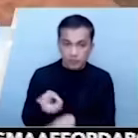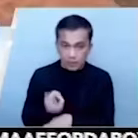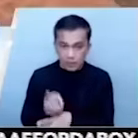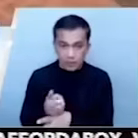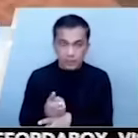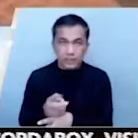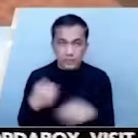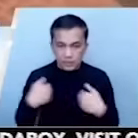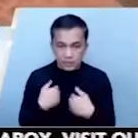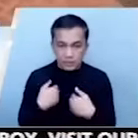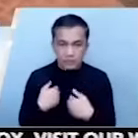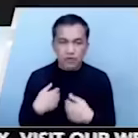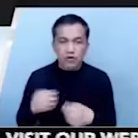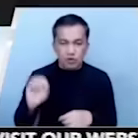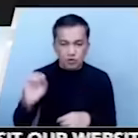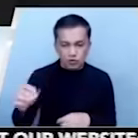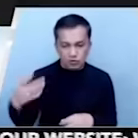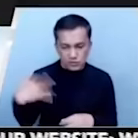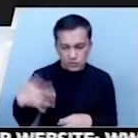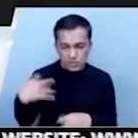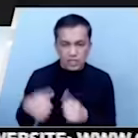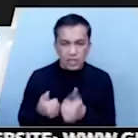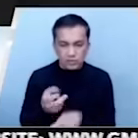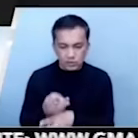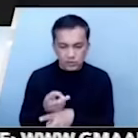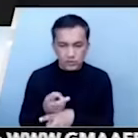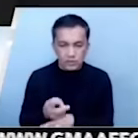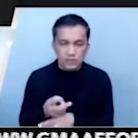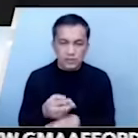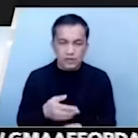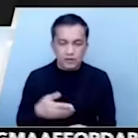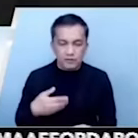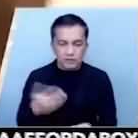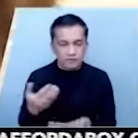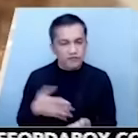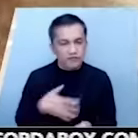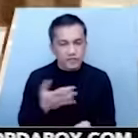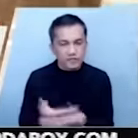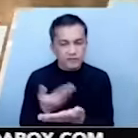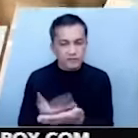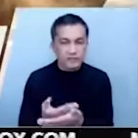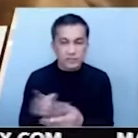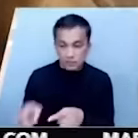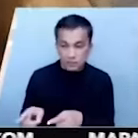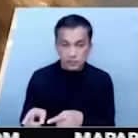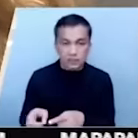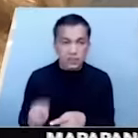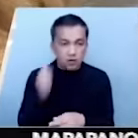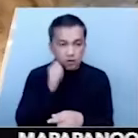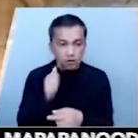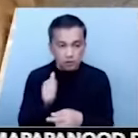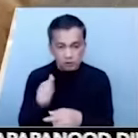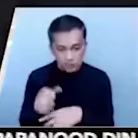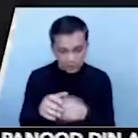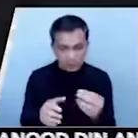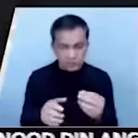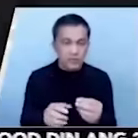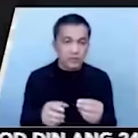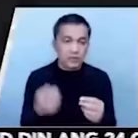feeling ng kanilang mga alaga. Lagi ko siyang inalagaan. Pag nilalabas ko siya, lagi may dalang tubig na may